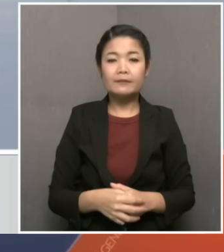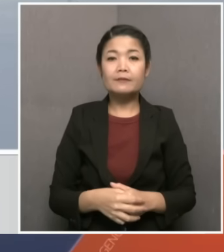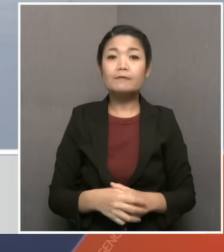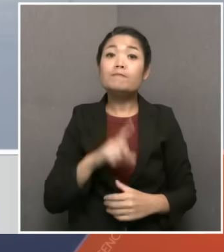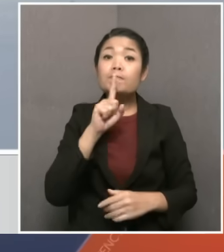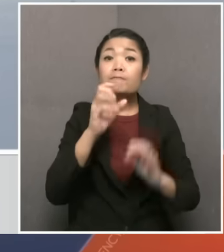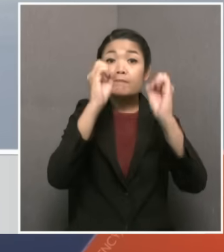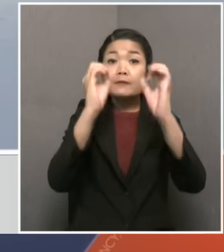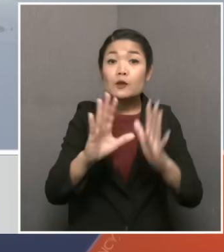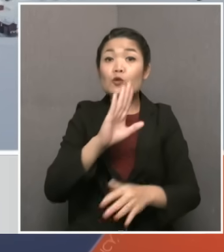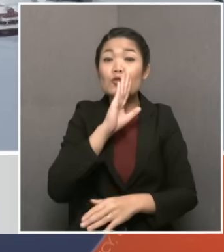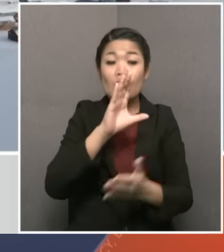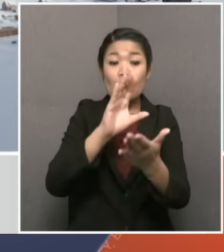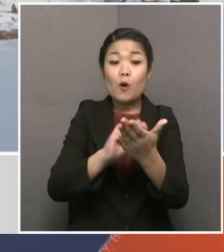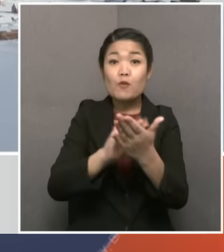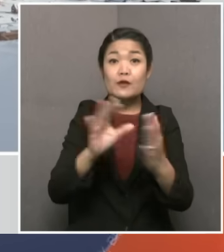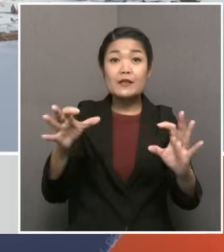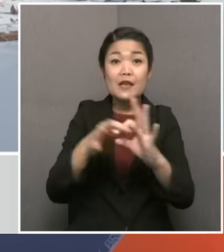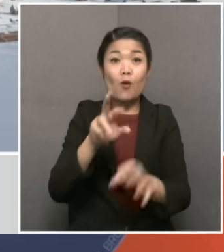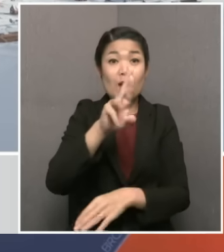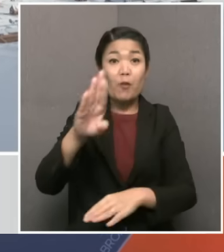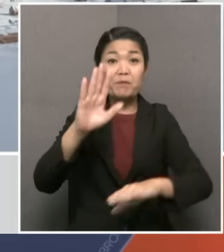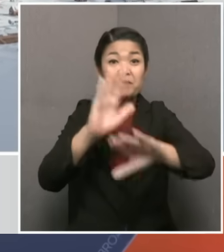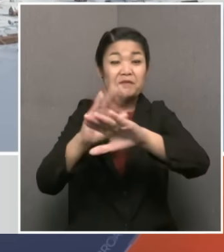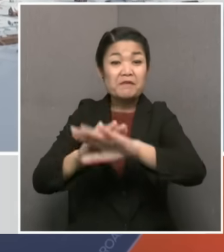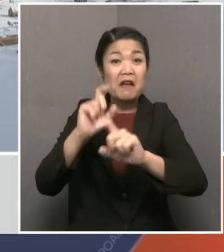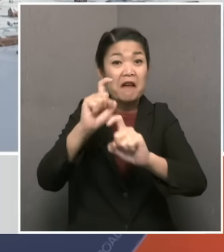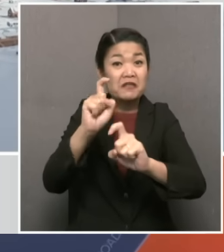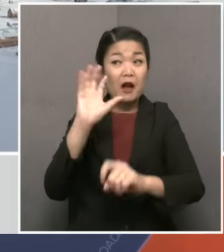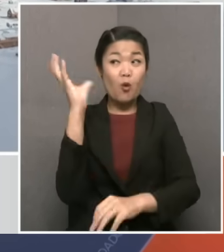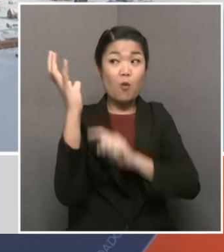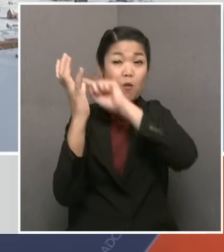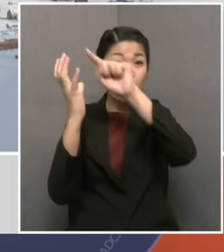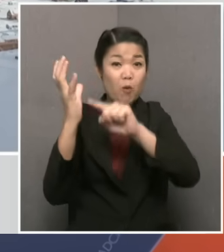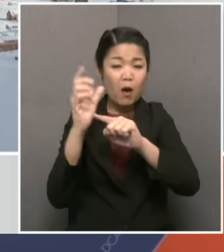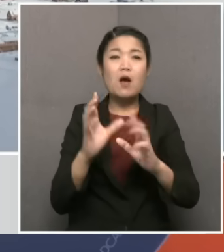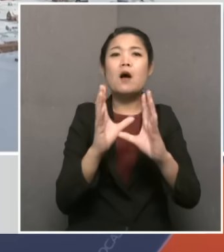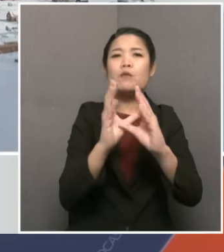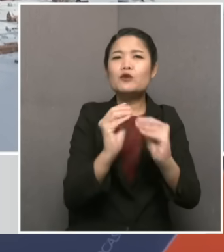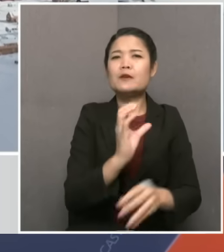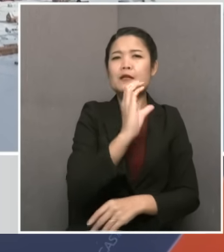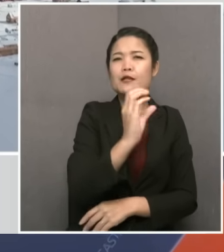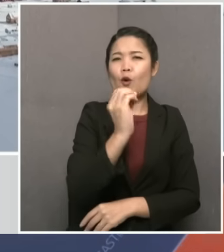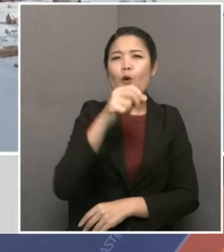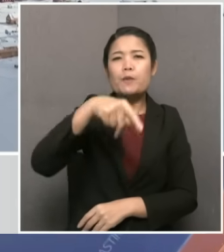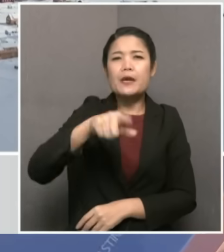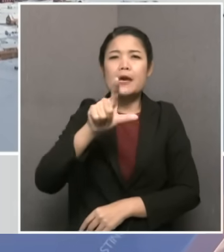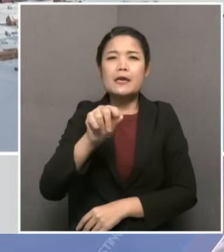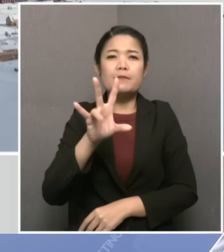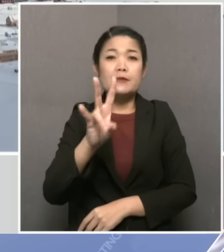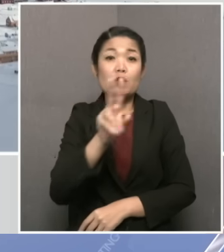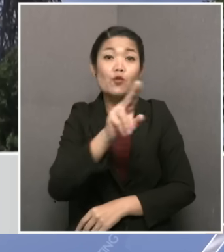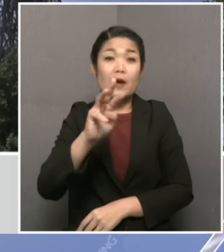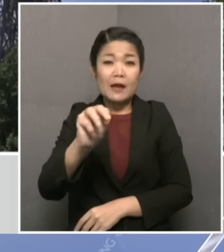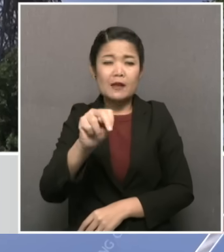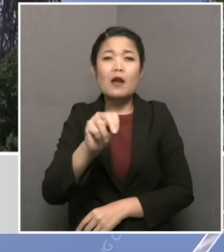ย์คะอย่างถ้าเราไปดูข้อมูลเรื่องของระบบการเตือนภัยทั่วโลกนะคะเวทีการประชุมคอป27ที่ผ่านมาสหประชาชาติเคยพูดเอาไว้ว่าทั่วโ